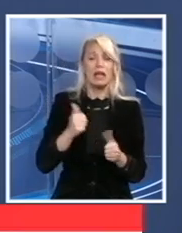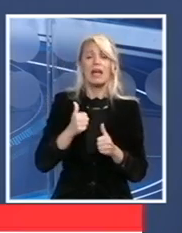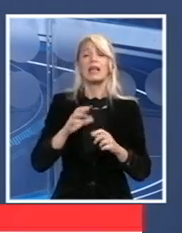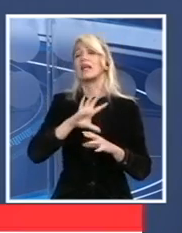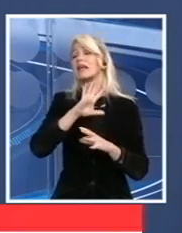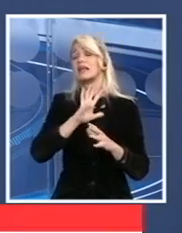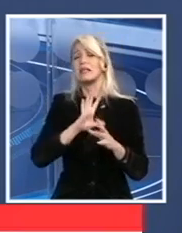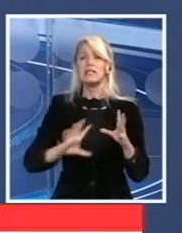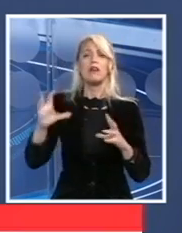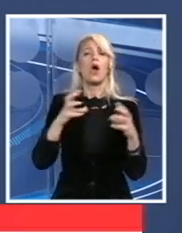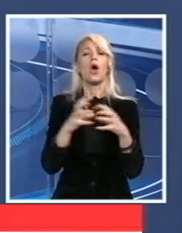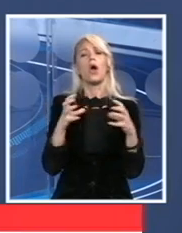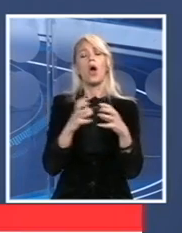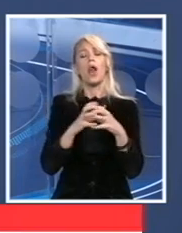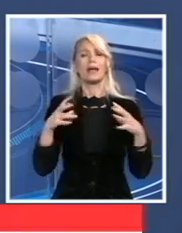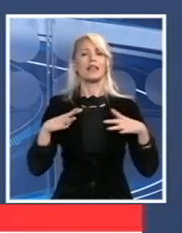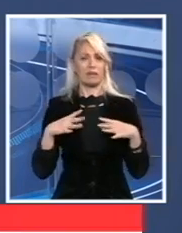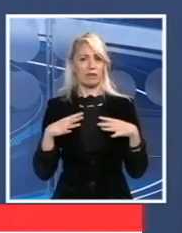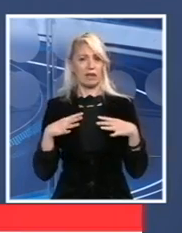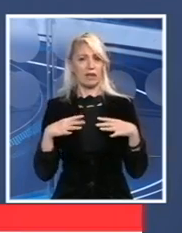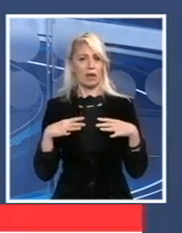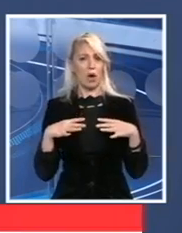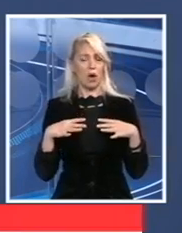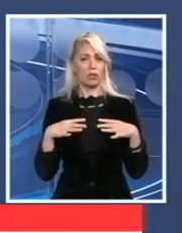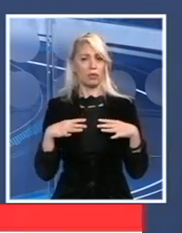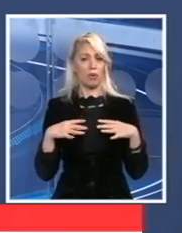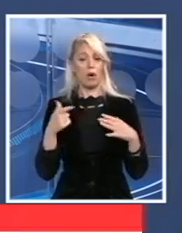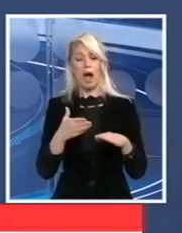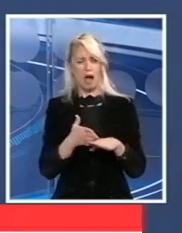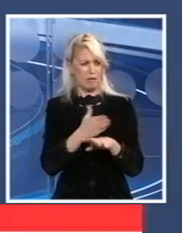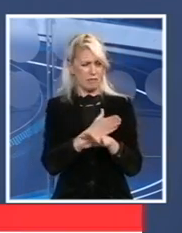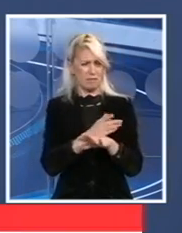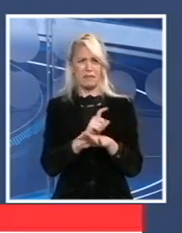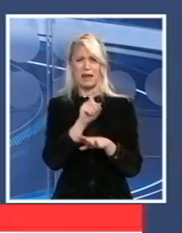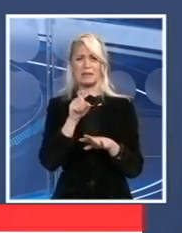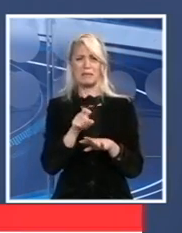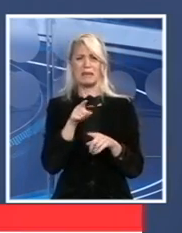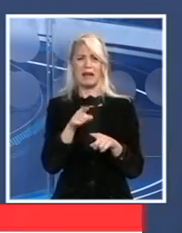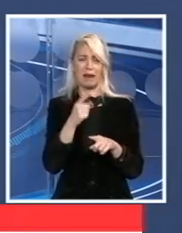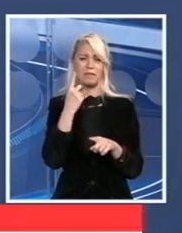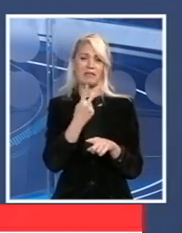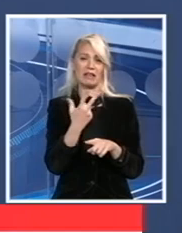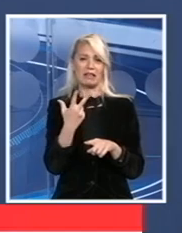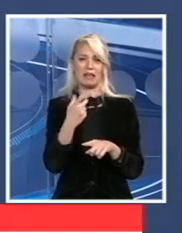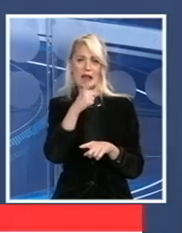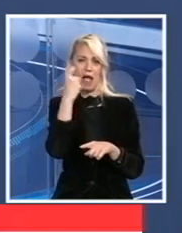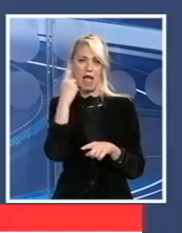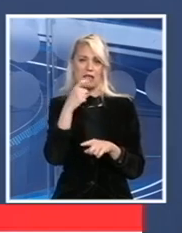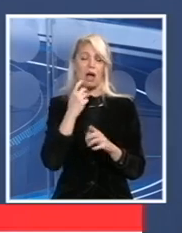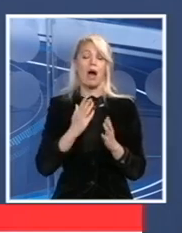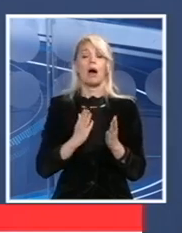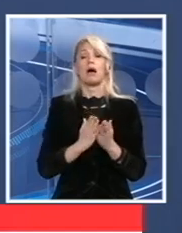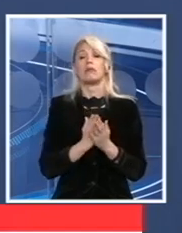godišnje odmore, a ovo pređaše što upitah za da iskoristimo 2-3 letnja meseca u slučaju, ne daj